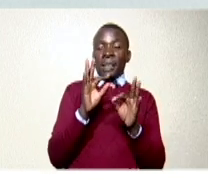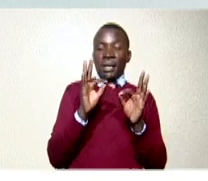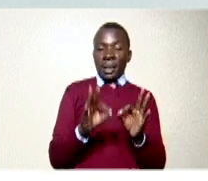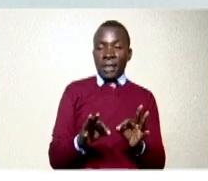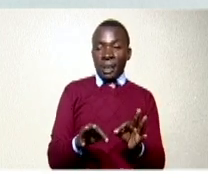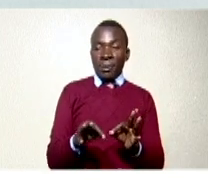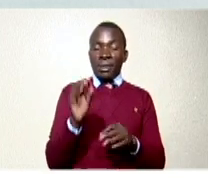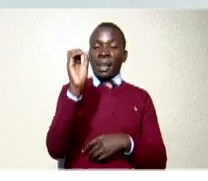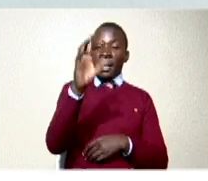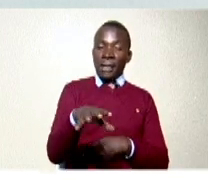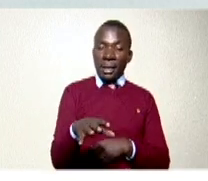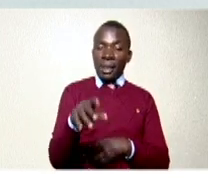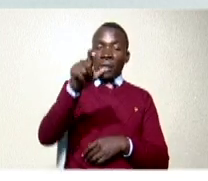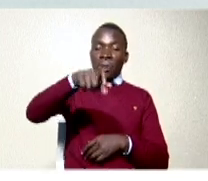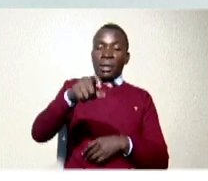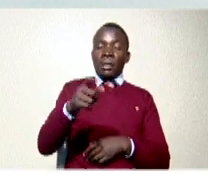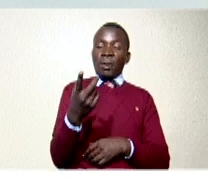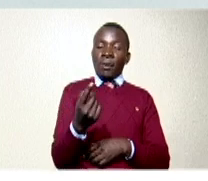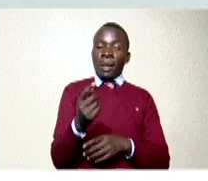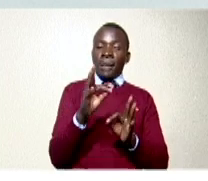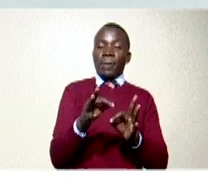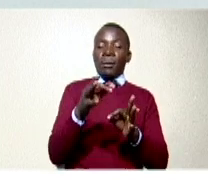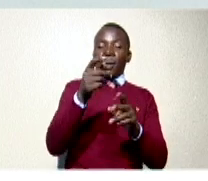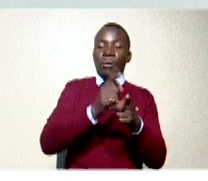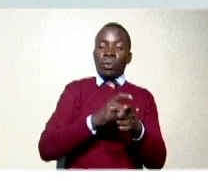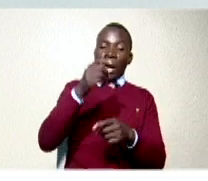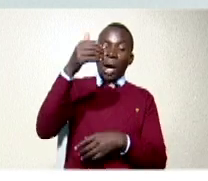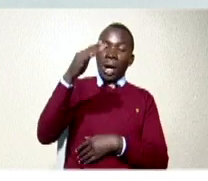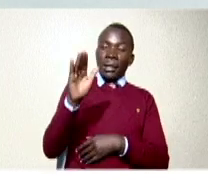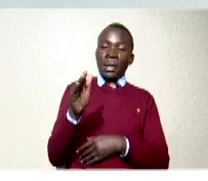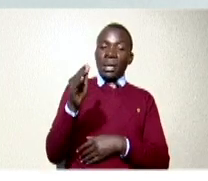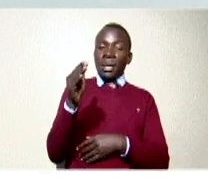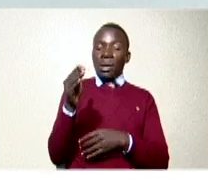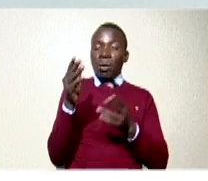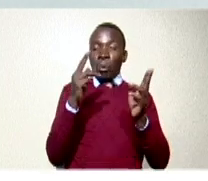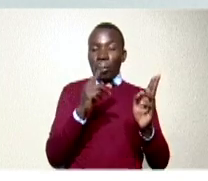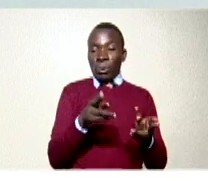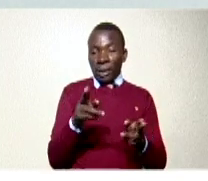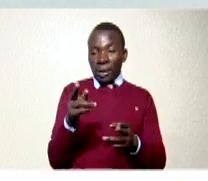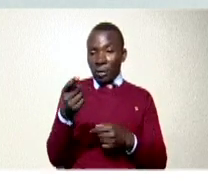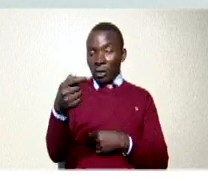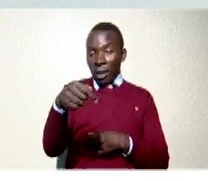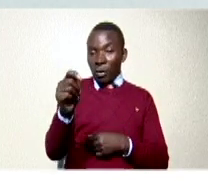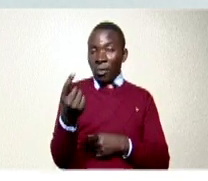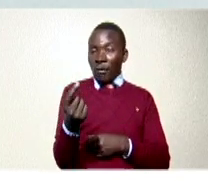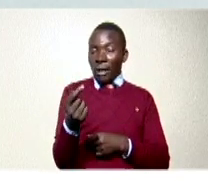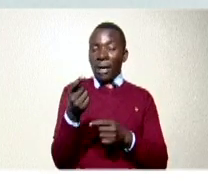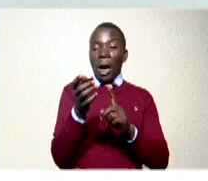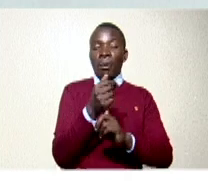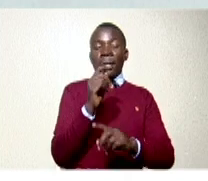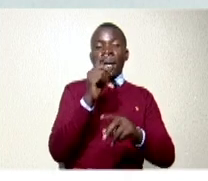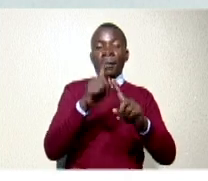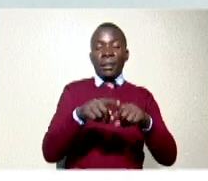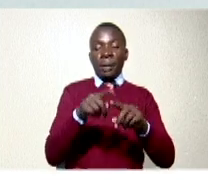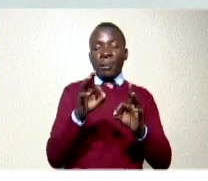gukenera amadovize y'ibikomoka ibituruka hanze. Ayo rero ubundi aboneka bitewe n'ibyo twohereza hanze.